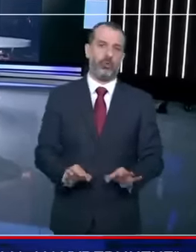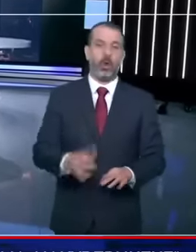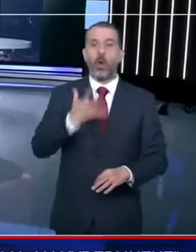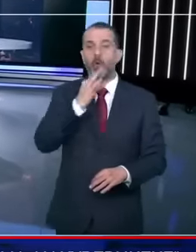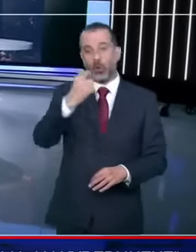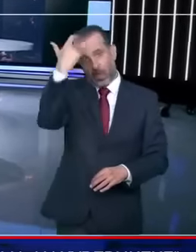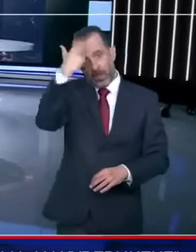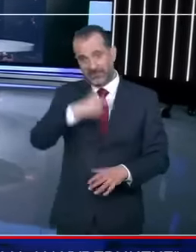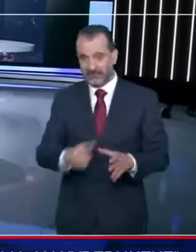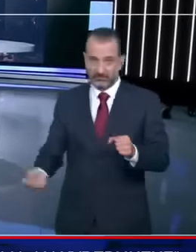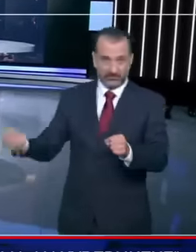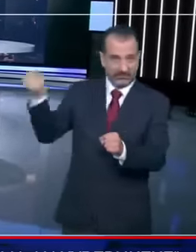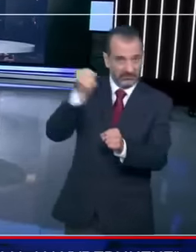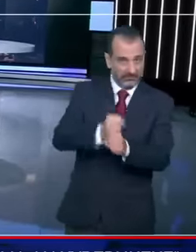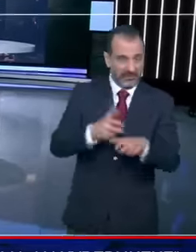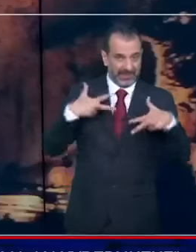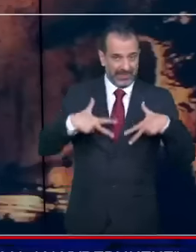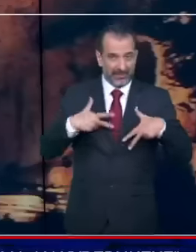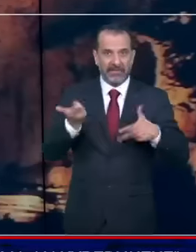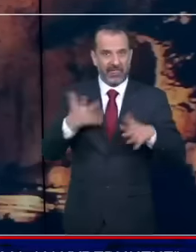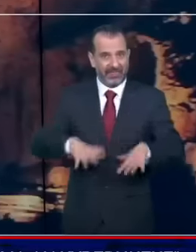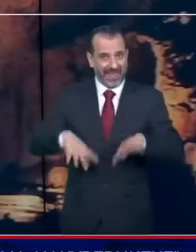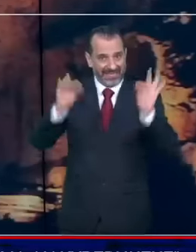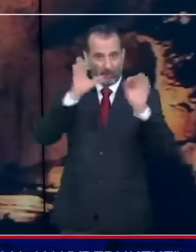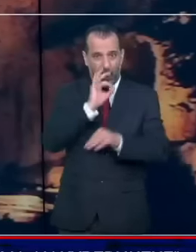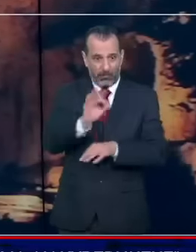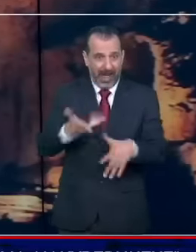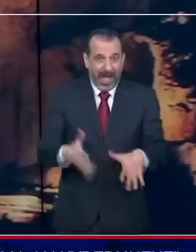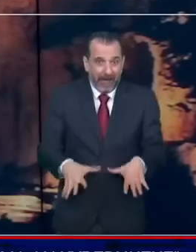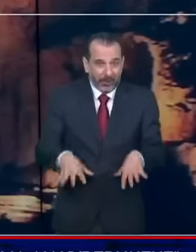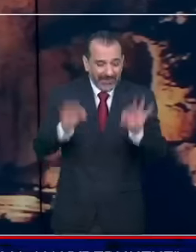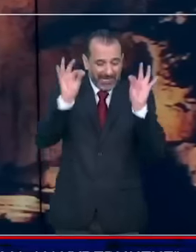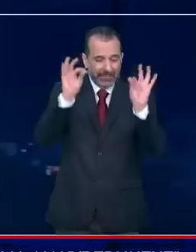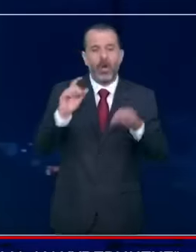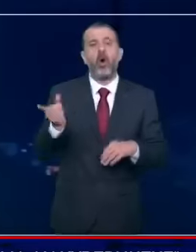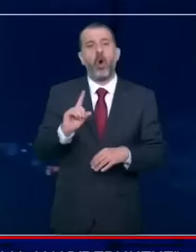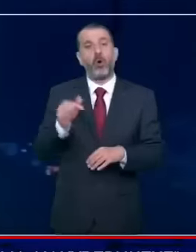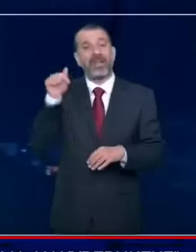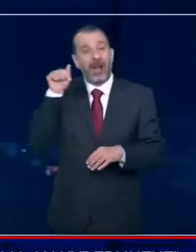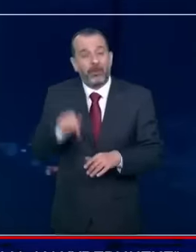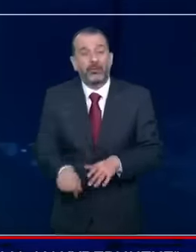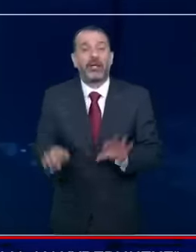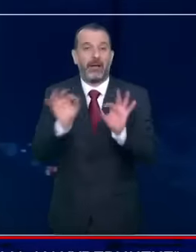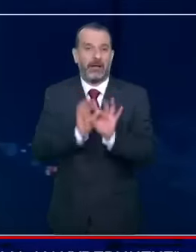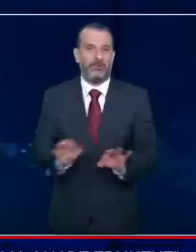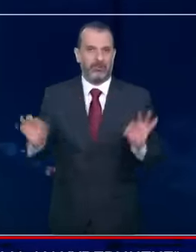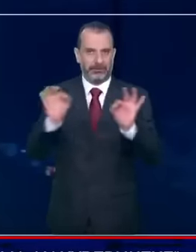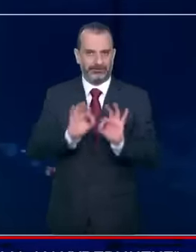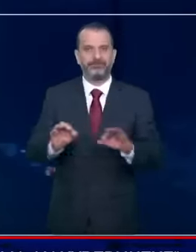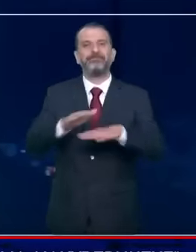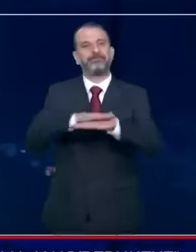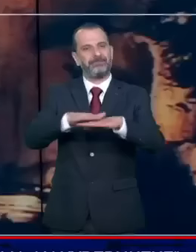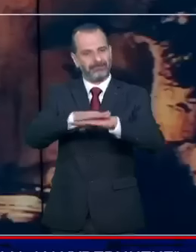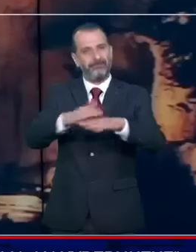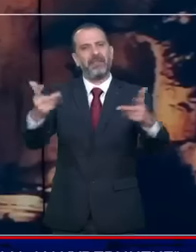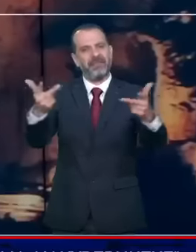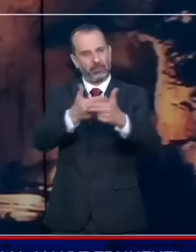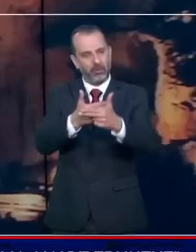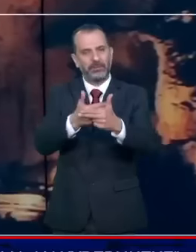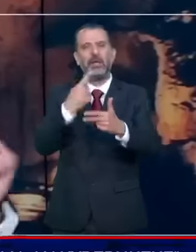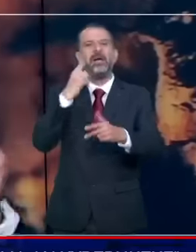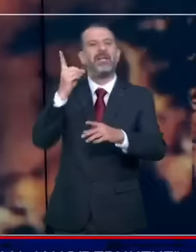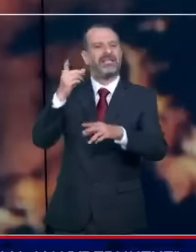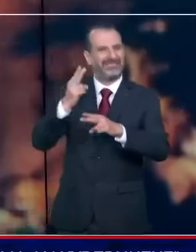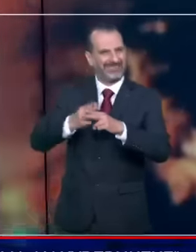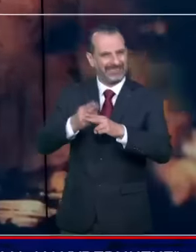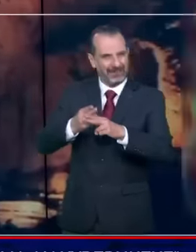θα αρχίσουμε από το μηδέν, θα ετοιμαστούμε από τώρα. Και ικανότητα στελέχη να περάσουμε στα εθνικά θέματα, κύριε Πρόεδρε. Και ο κόσμος, το βασικό, να σου πω